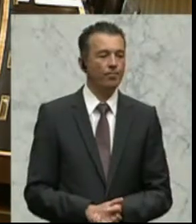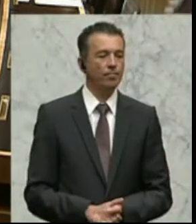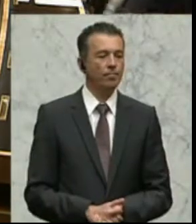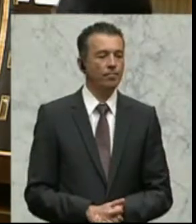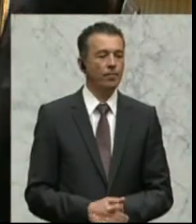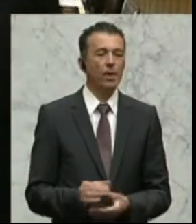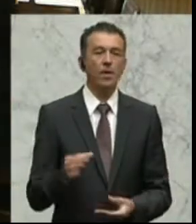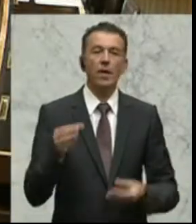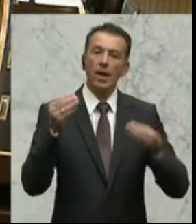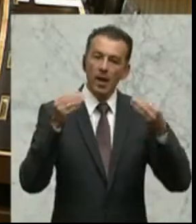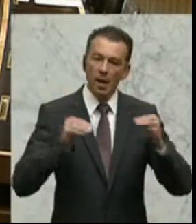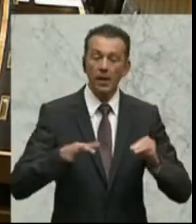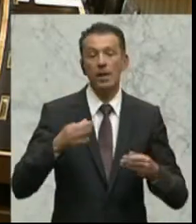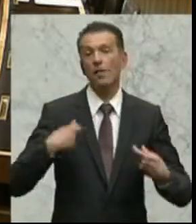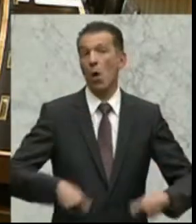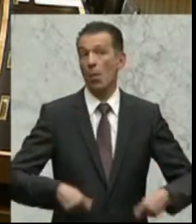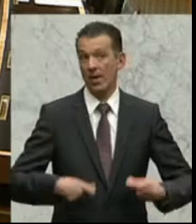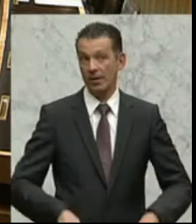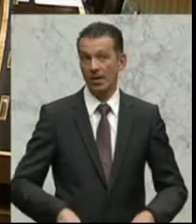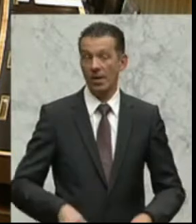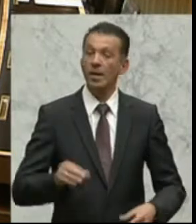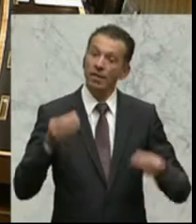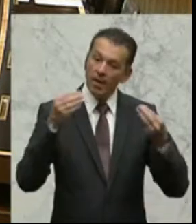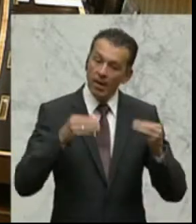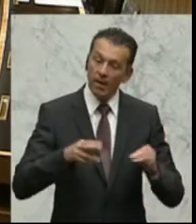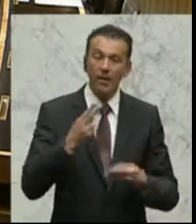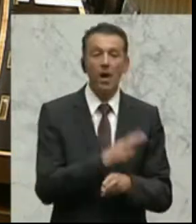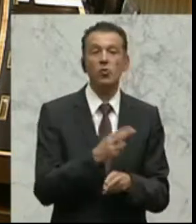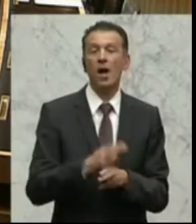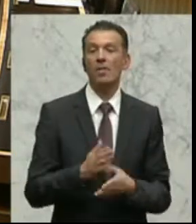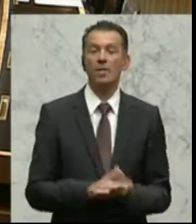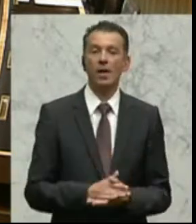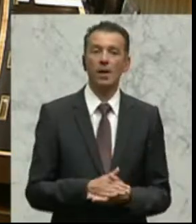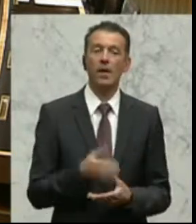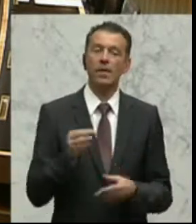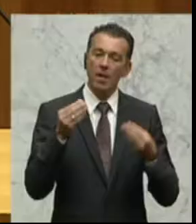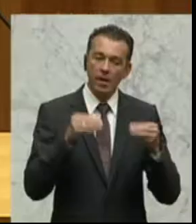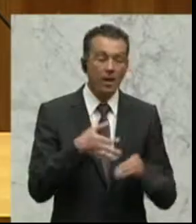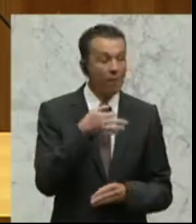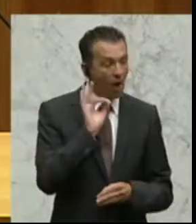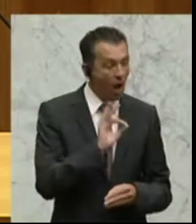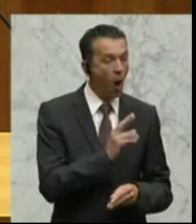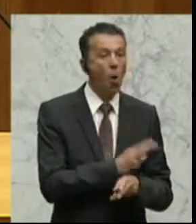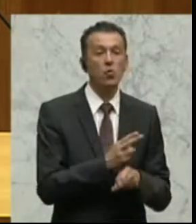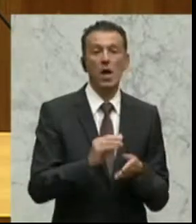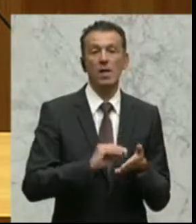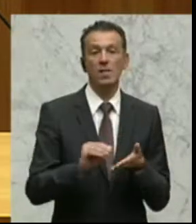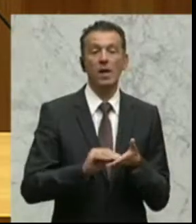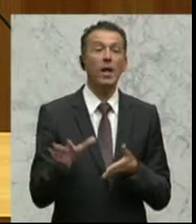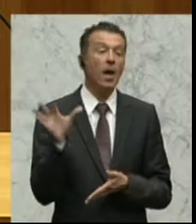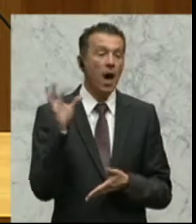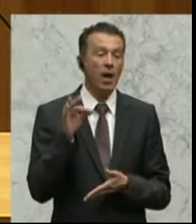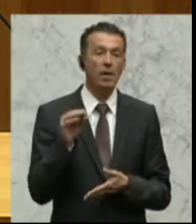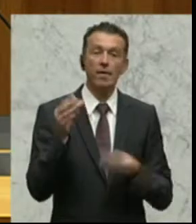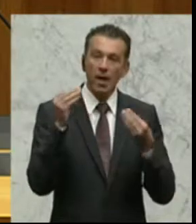Tamandl, Budgetsprecherin der ÖVP. Sehr geehrte Frau Staatssekretärin, sehr geehrte Damen und Herren, werte Kolleginnen